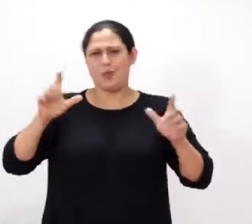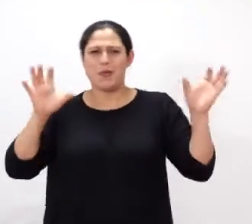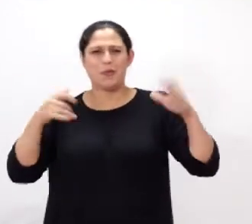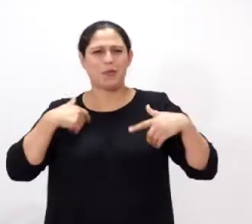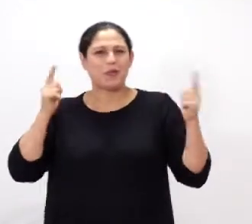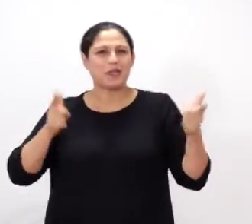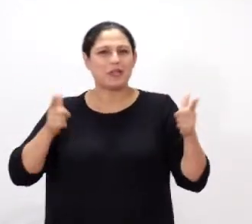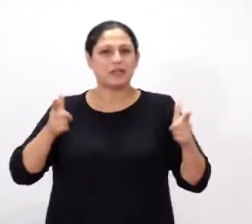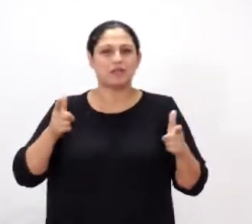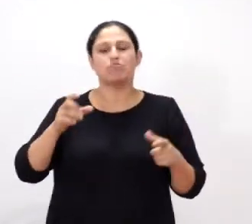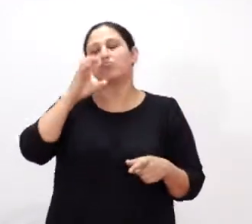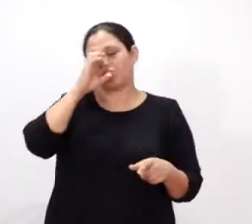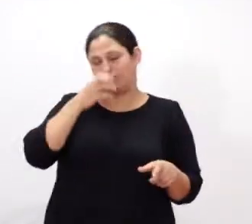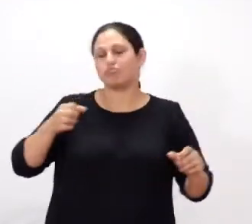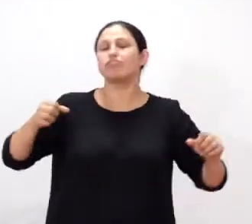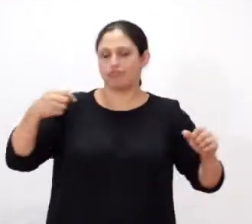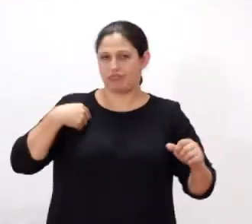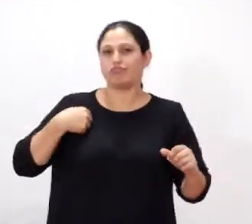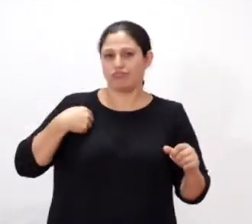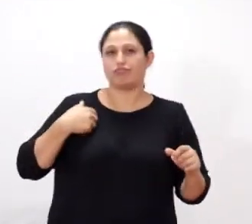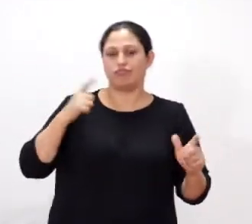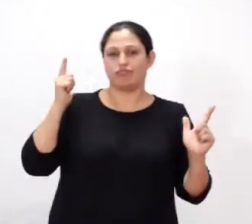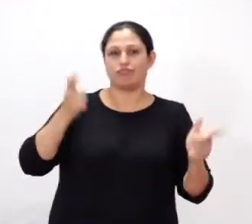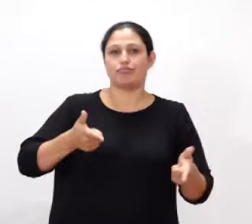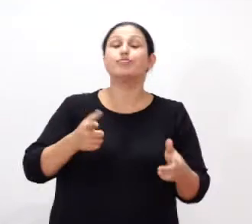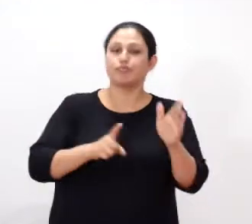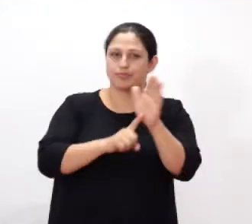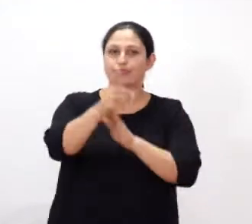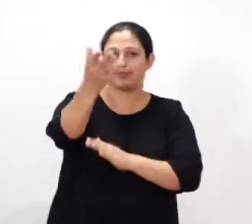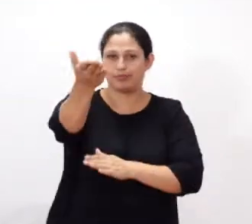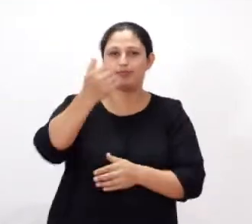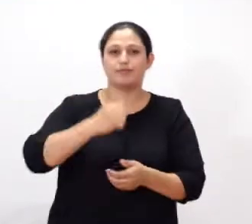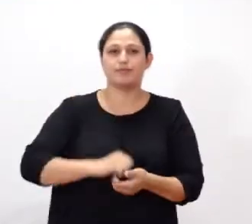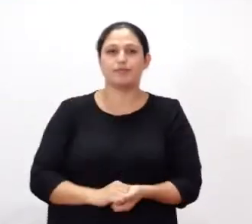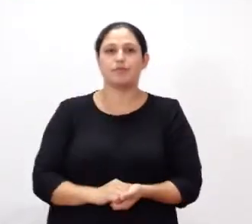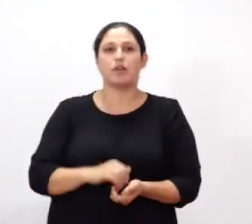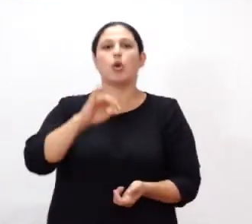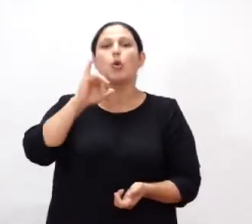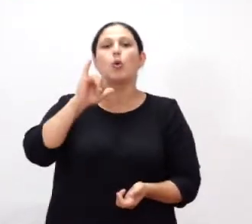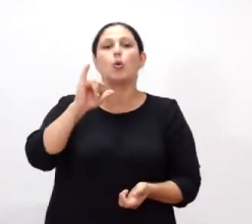ما راضی من هم راضی سر کنید او